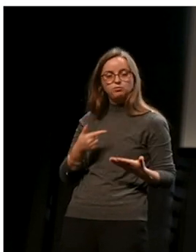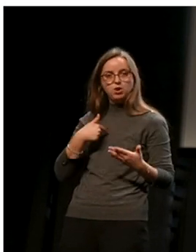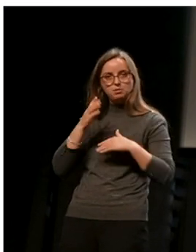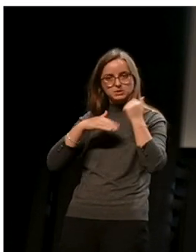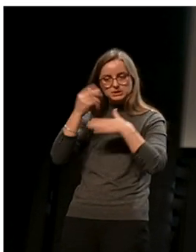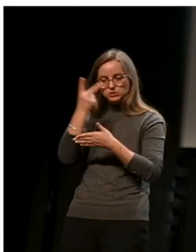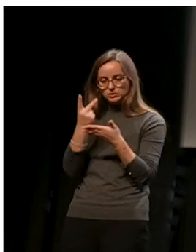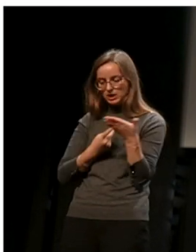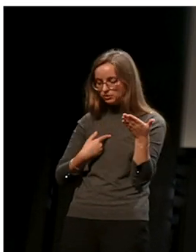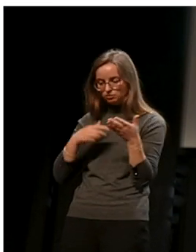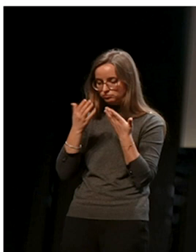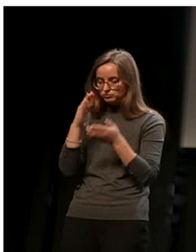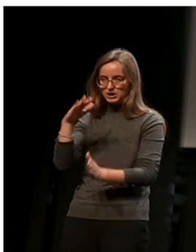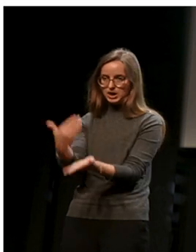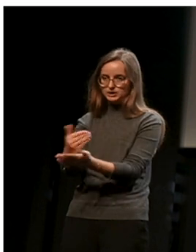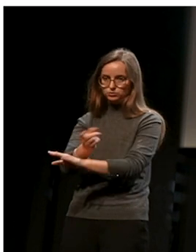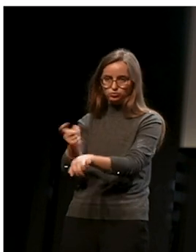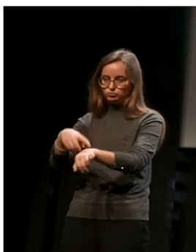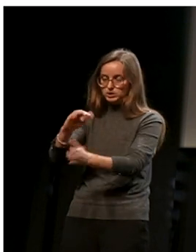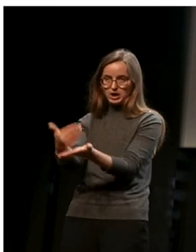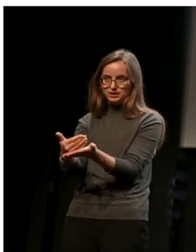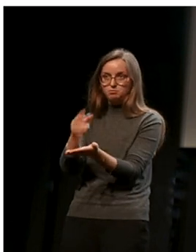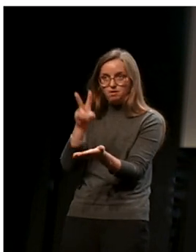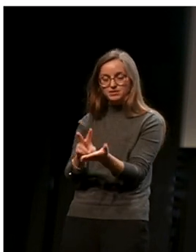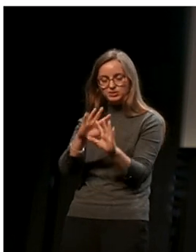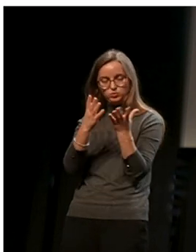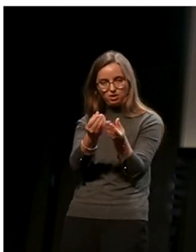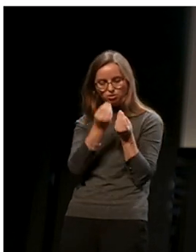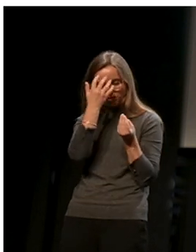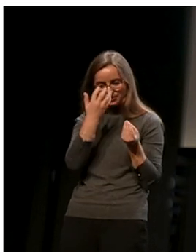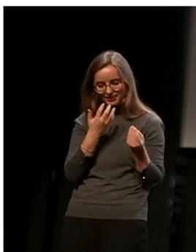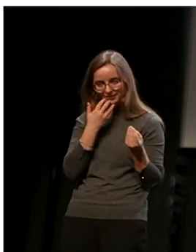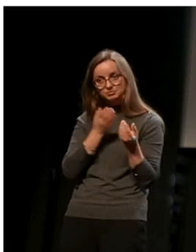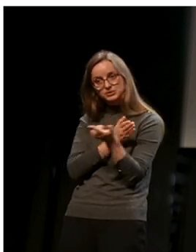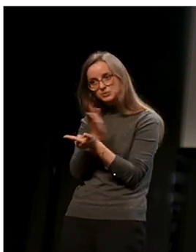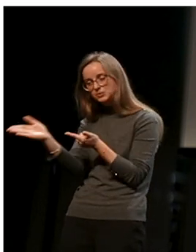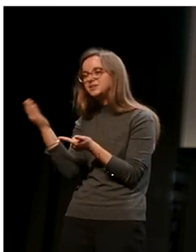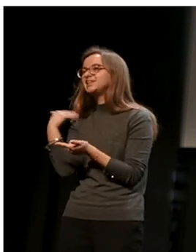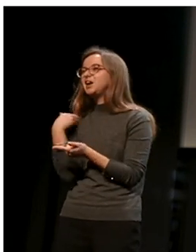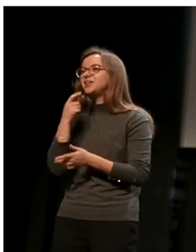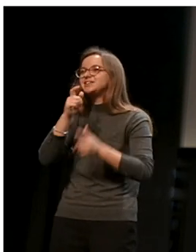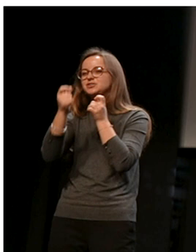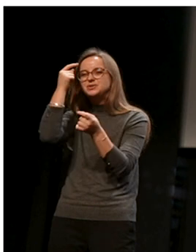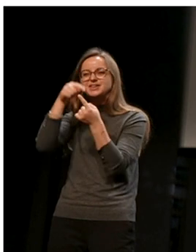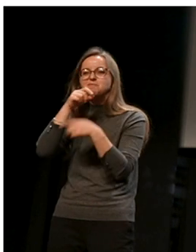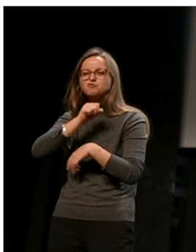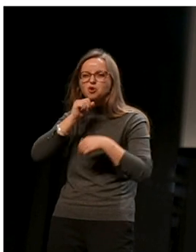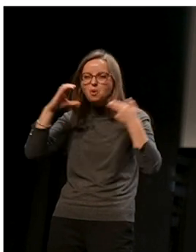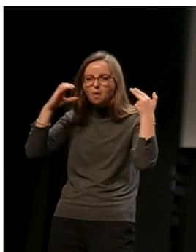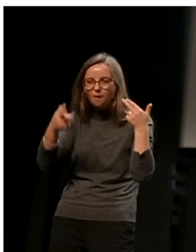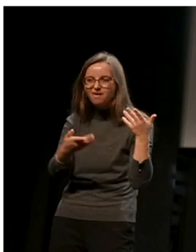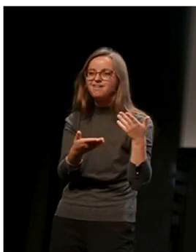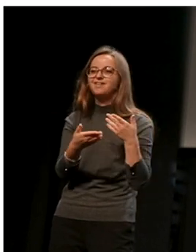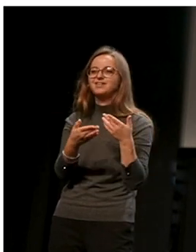suite. Donc je l'entends. Et je suis triste d'une autre chose, tu parlais du vieux con avant, quand je t'entends dire que j'ai peur